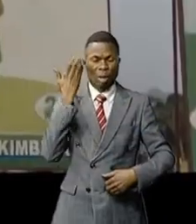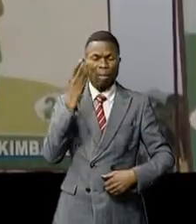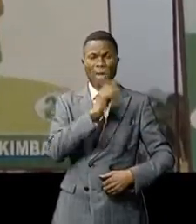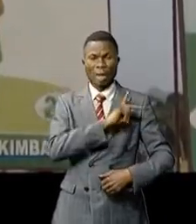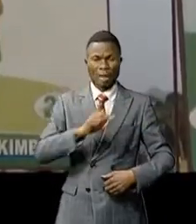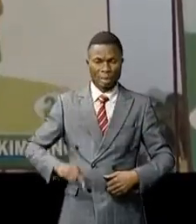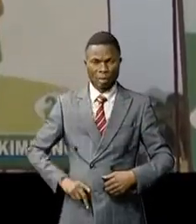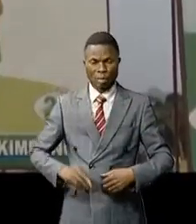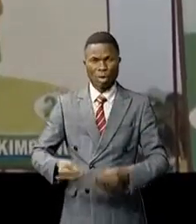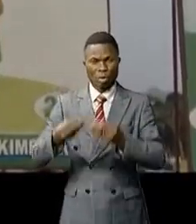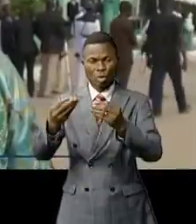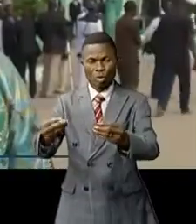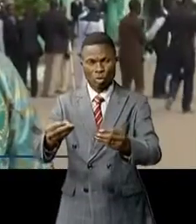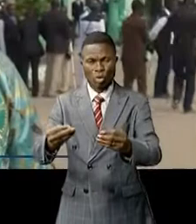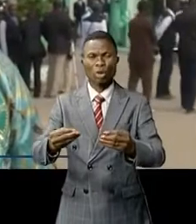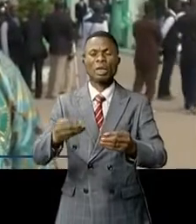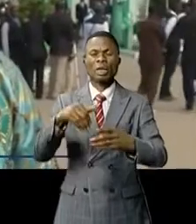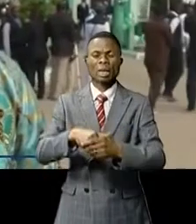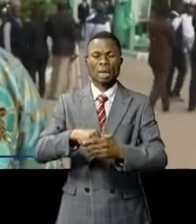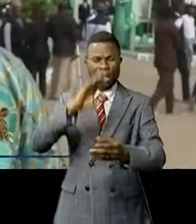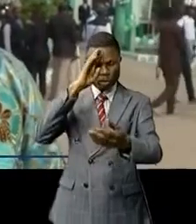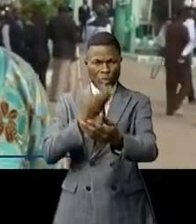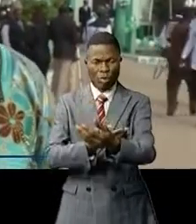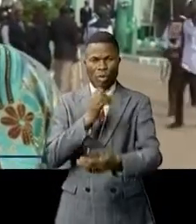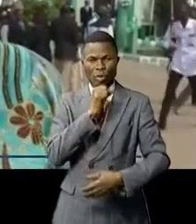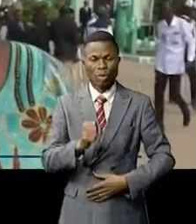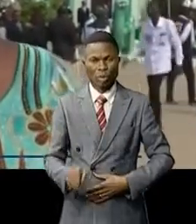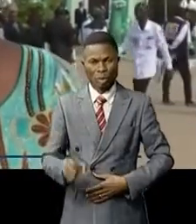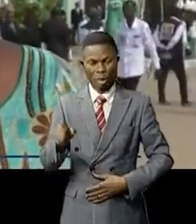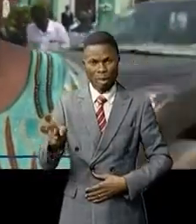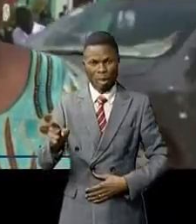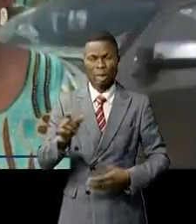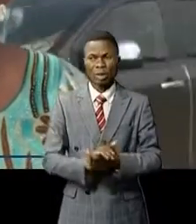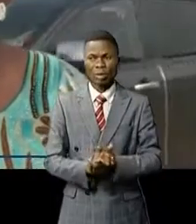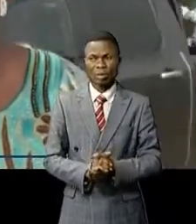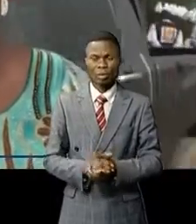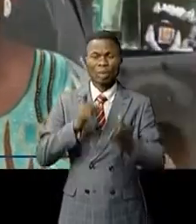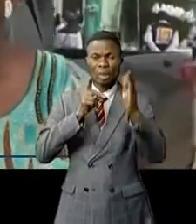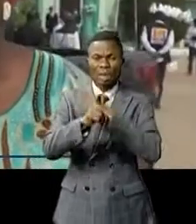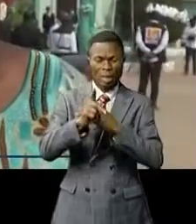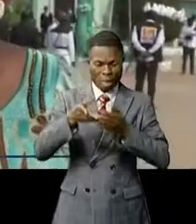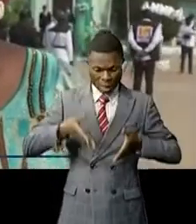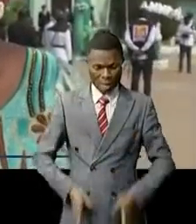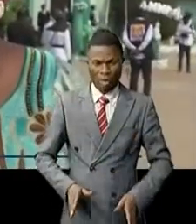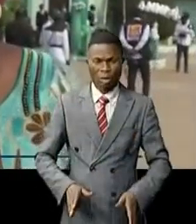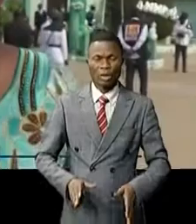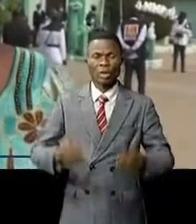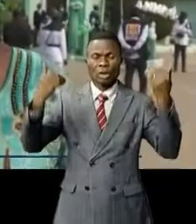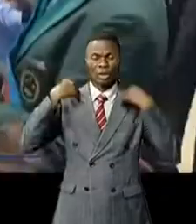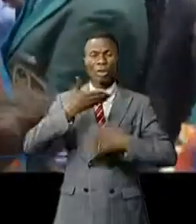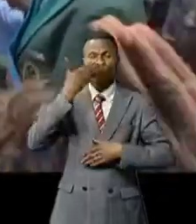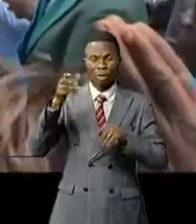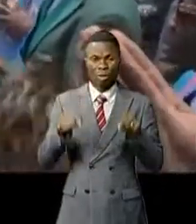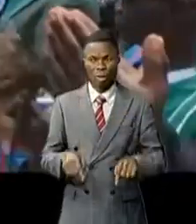par le fait que le fondateur de l'église kimbanguiste, à savoir Simon Kimbangu, avait prophétisé sur la naissance du chef spirituel